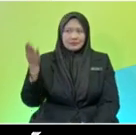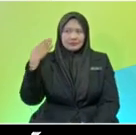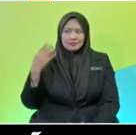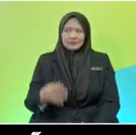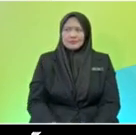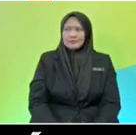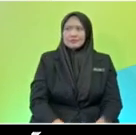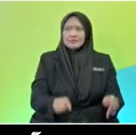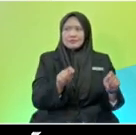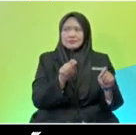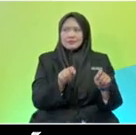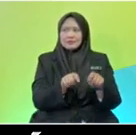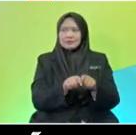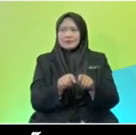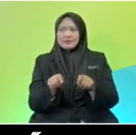tentang